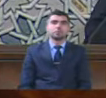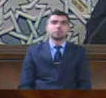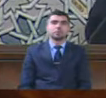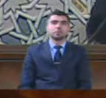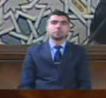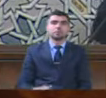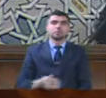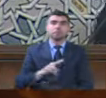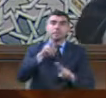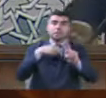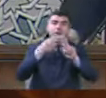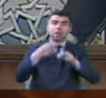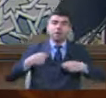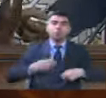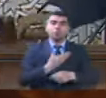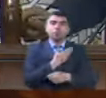الحكومة.